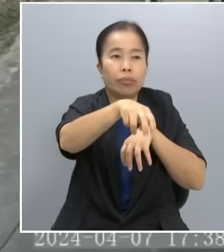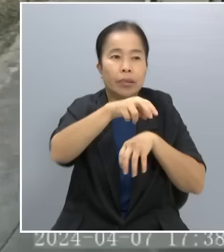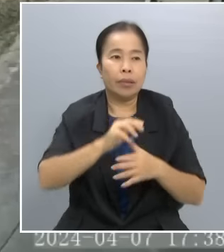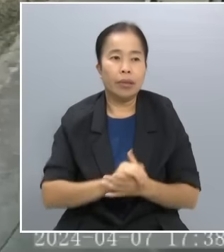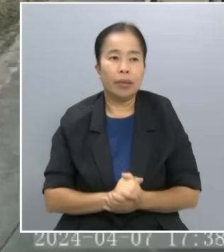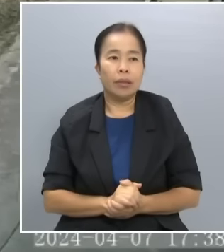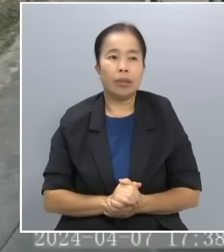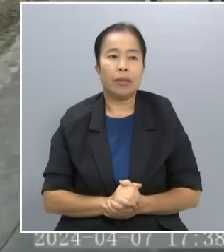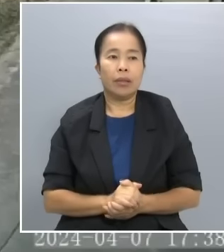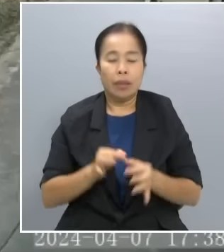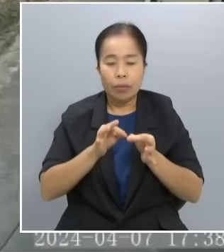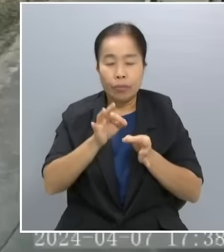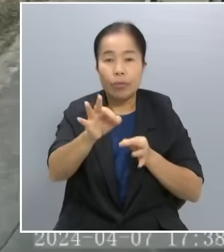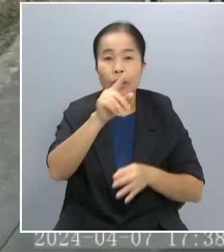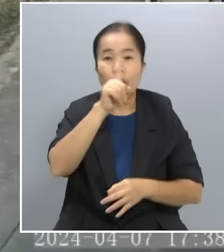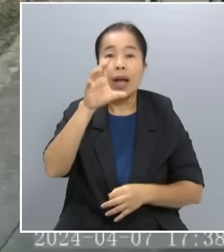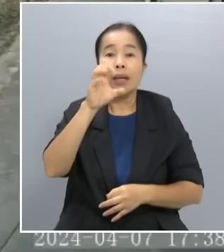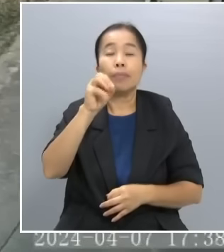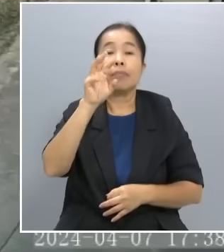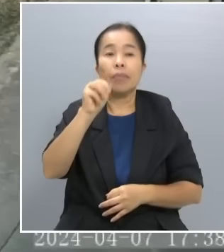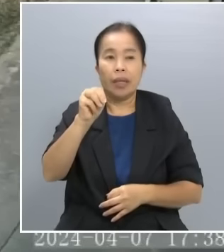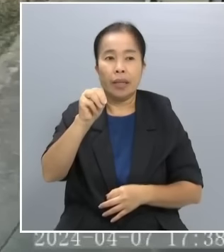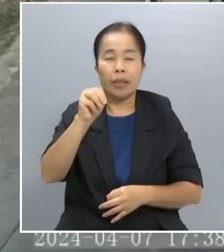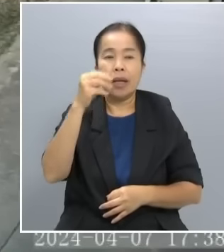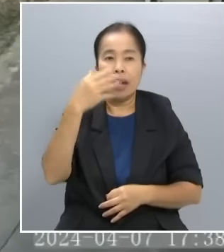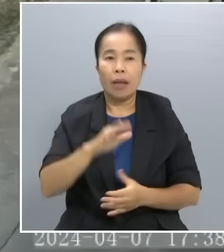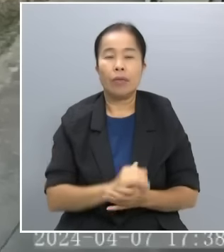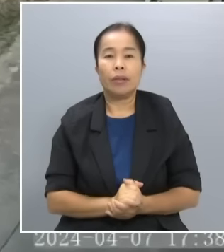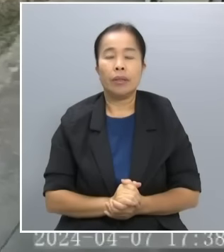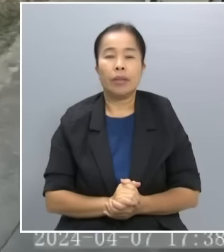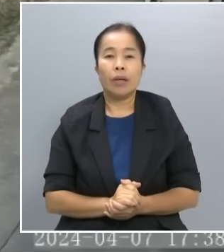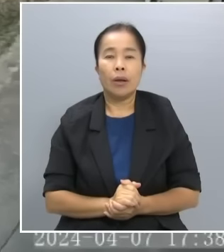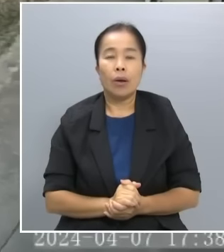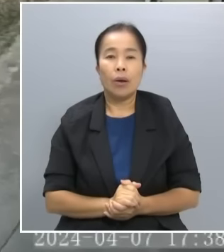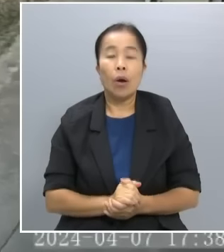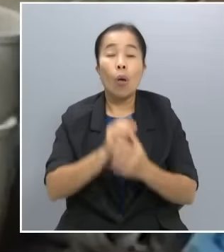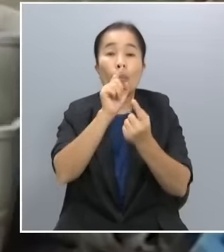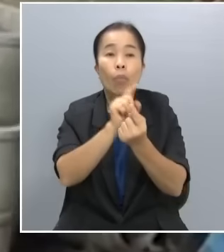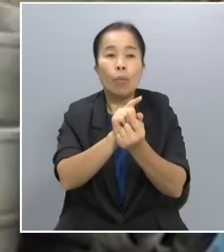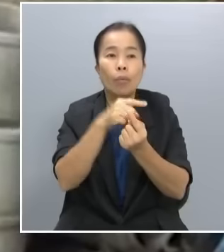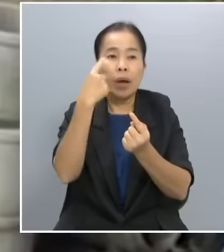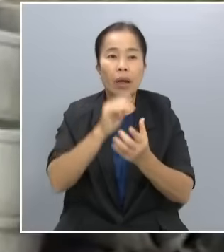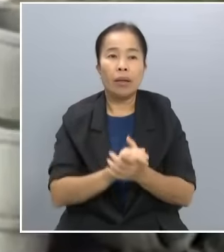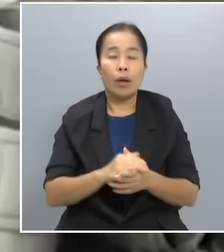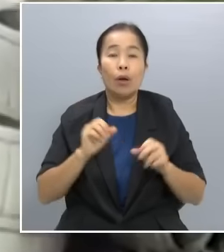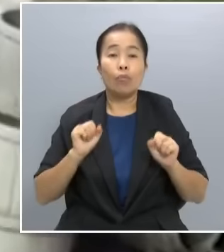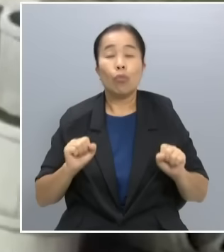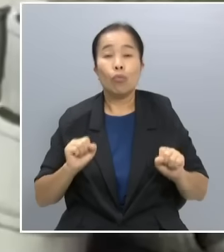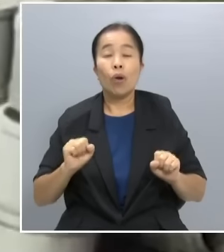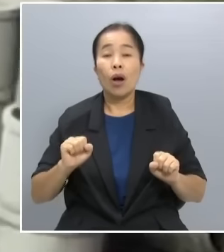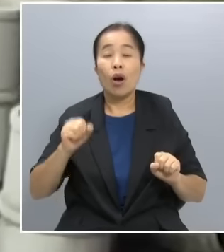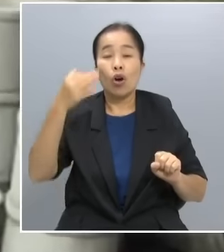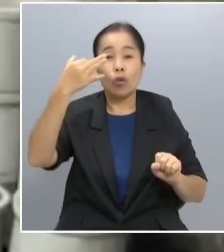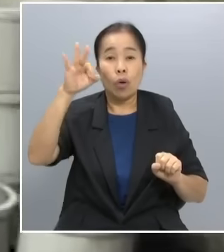งไปแค่150เมตรนะครับก็ไปเจอกับทางฝั่งของนางราตรีครับซึ่งนางราตรีเองเนี่ยกำลังขี่มอเตอร์ไซค์ Honda น